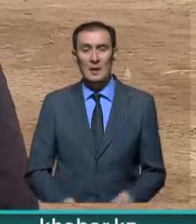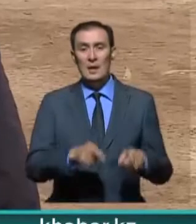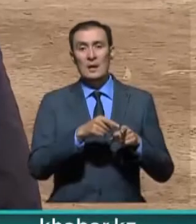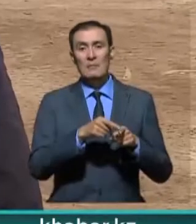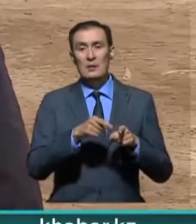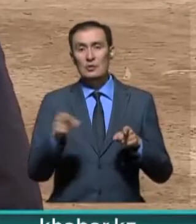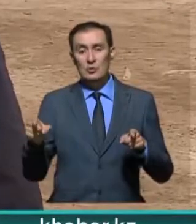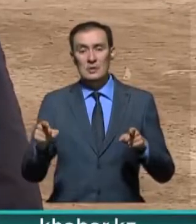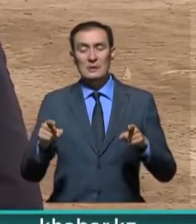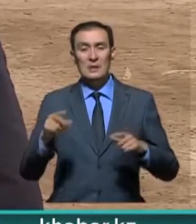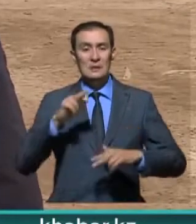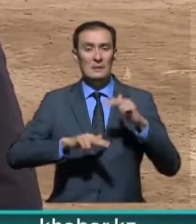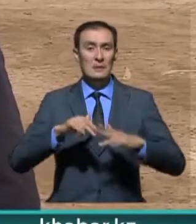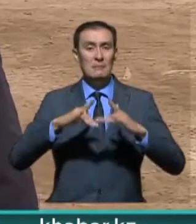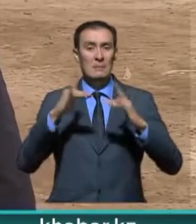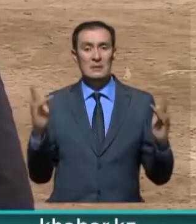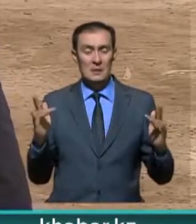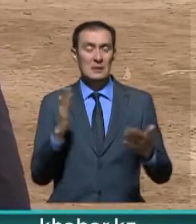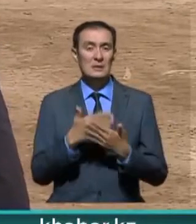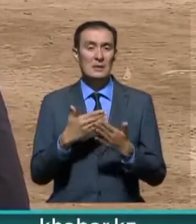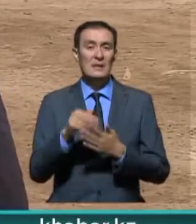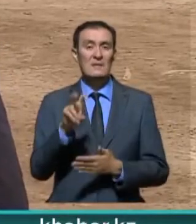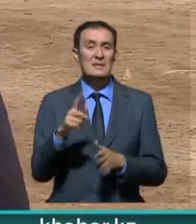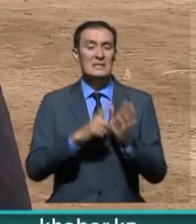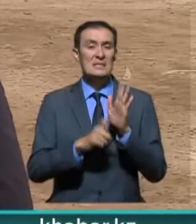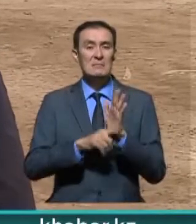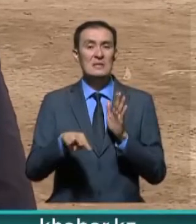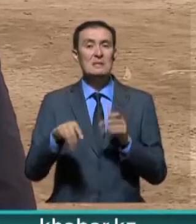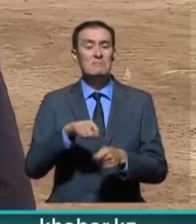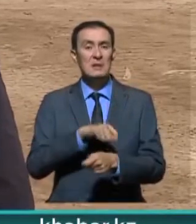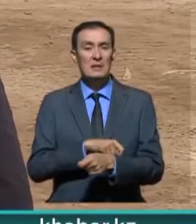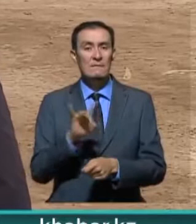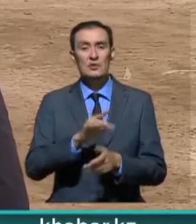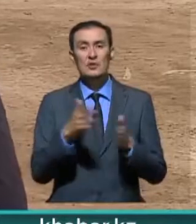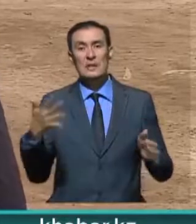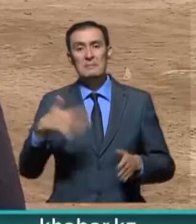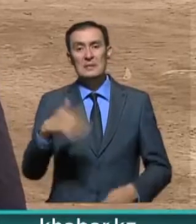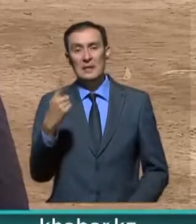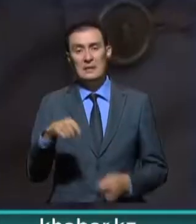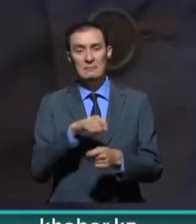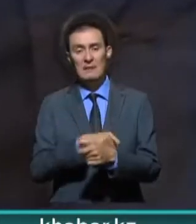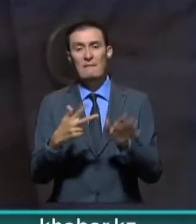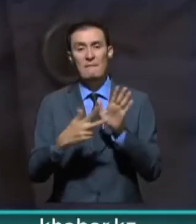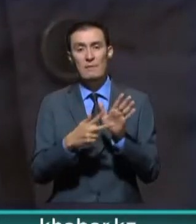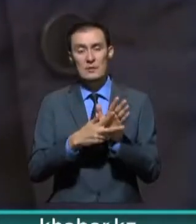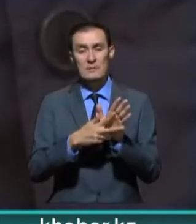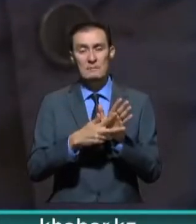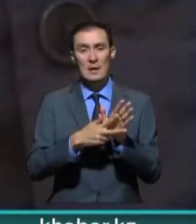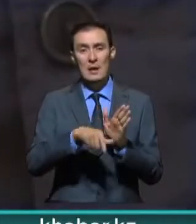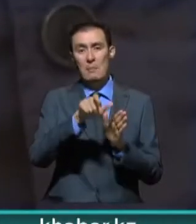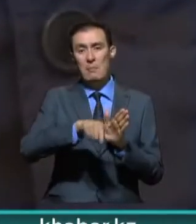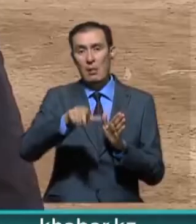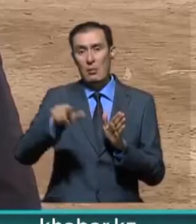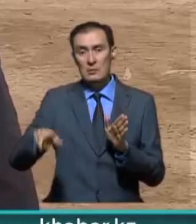Протяженность пролетного строения данного моста составляет порядка 270 метров. Ширина 51 метр восьмиполосного движения. Реализация